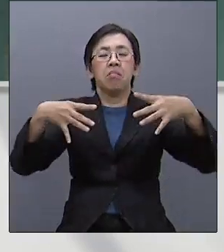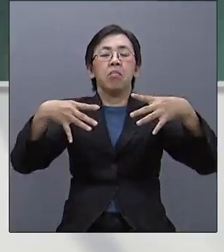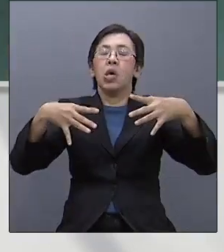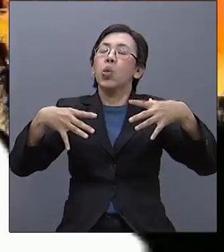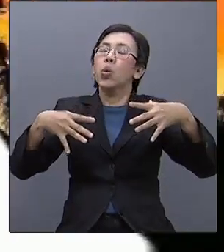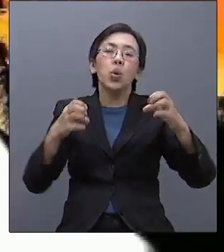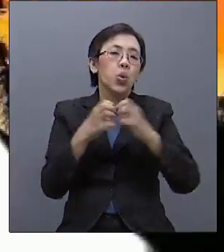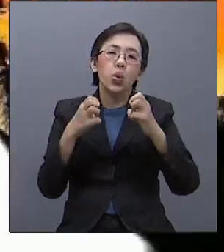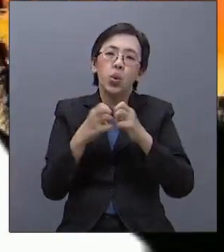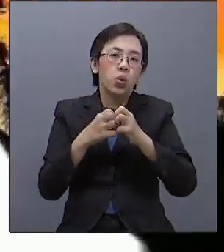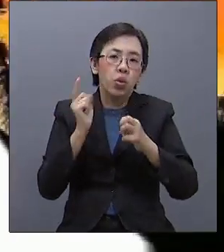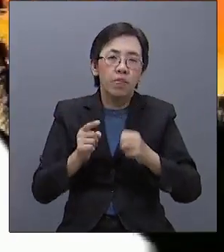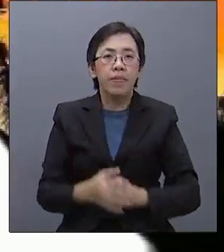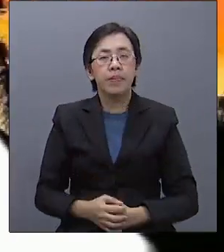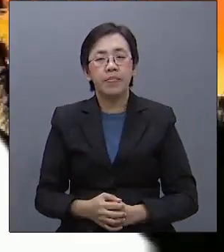ค่ะ